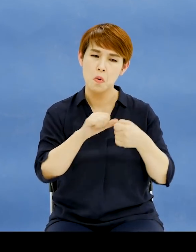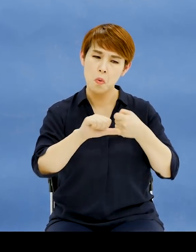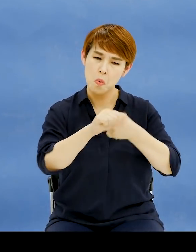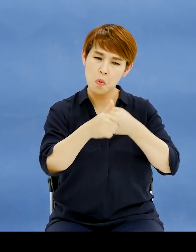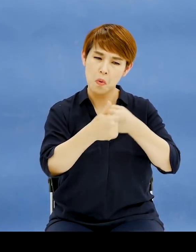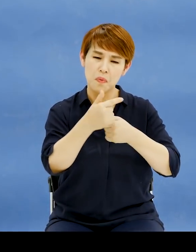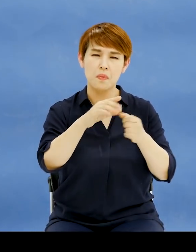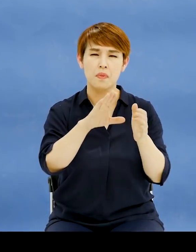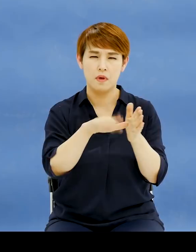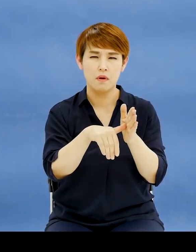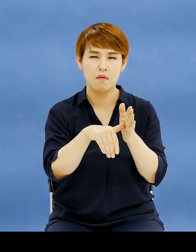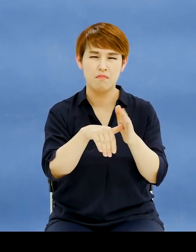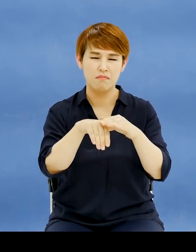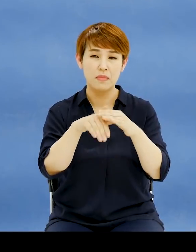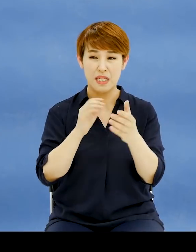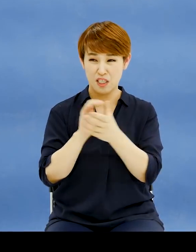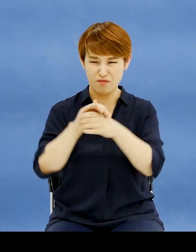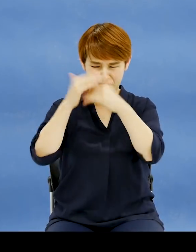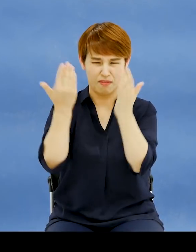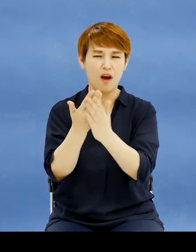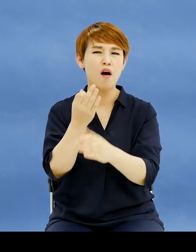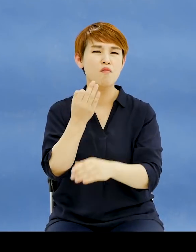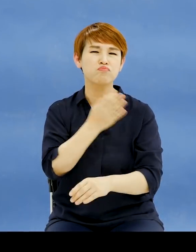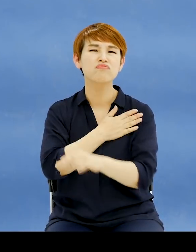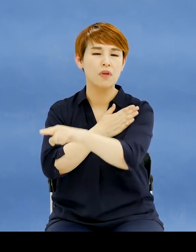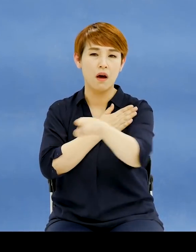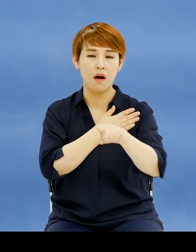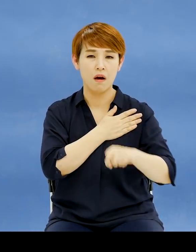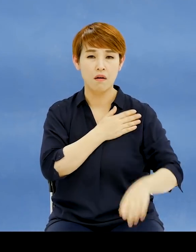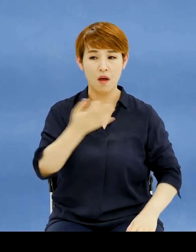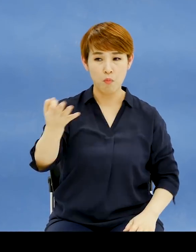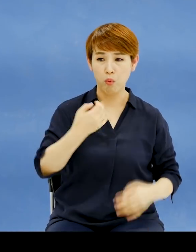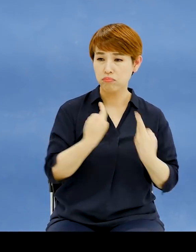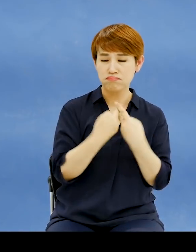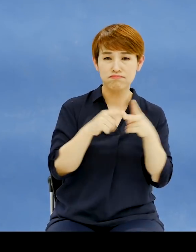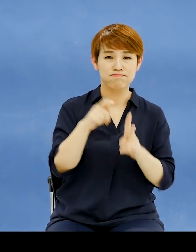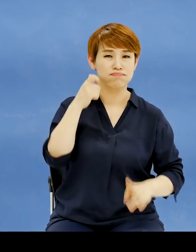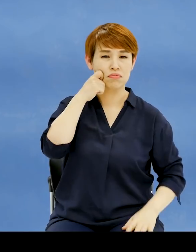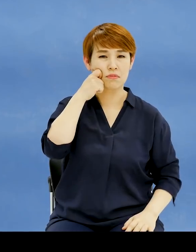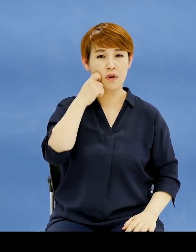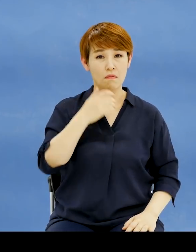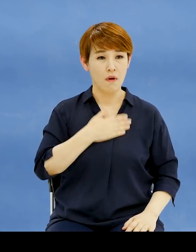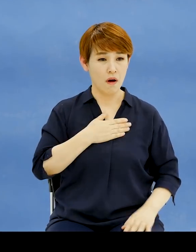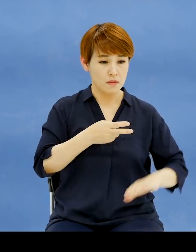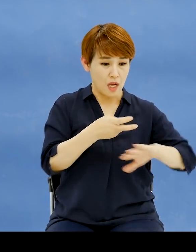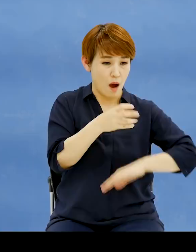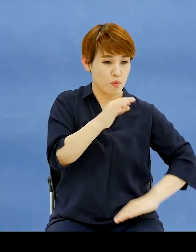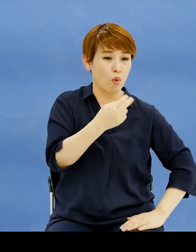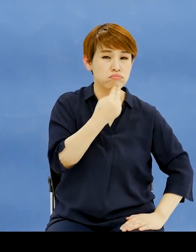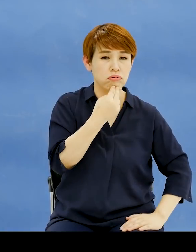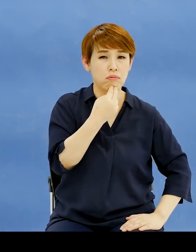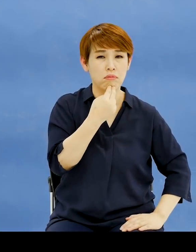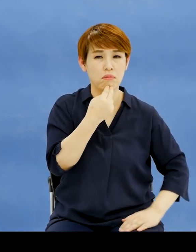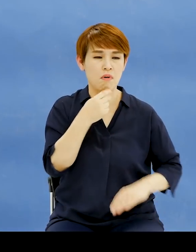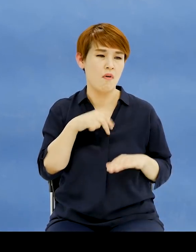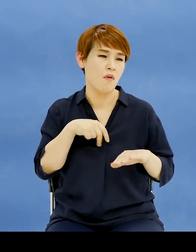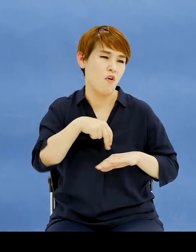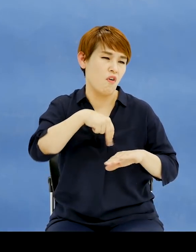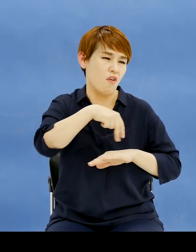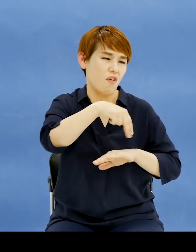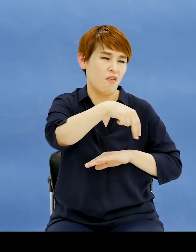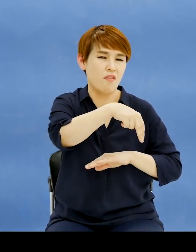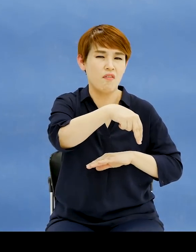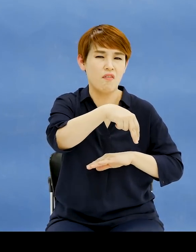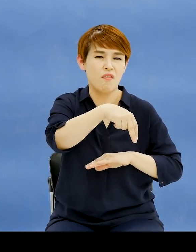5, 6학년에서 아, 중학교 예, 때 중학교 올라갈 이때인데 때. 예. 친구들이 이해를 못해요. 아. 그래서 저는 막 차비가 없어서 막 한강다리